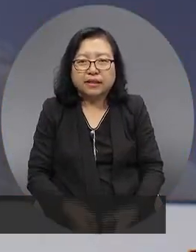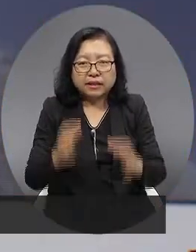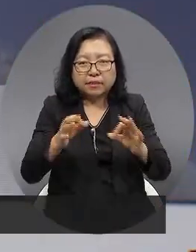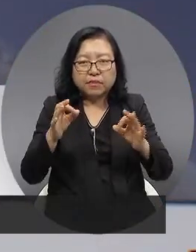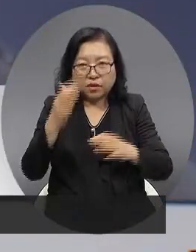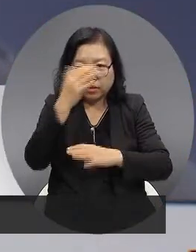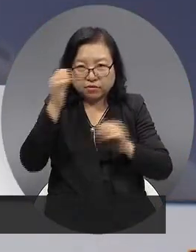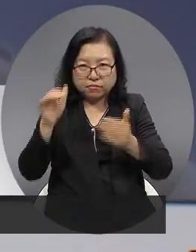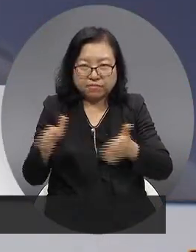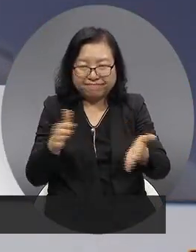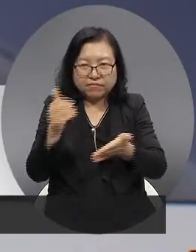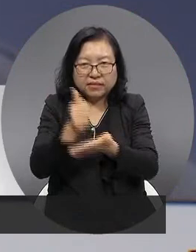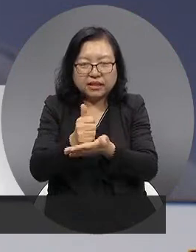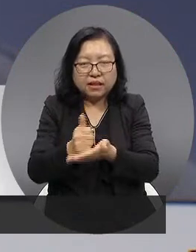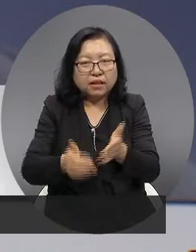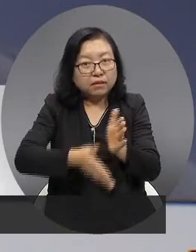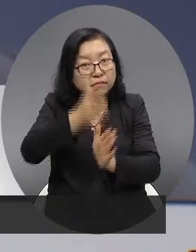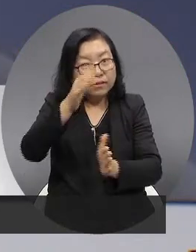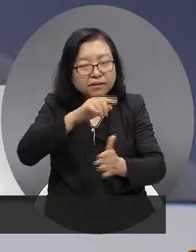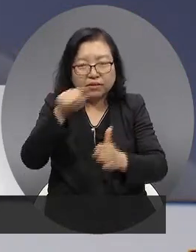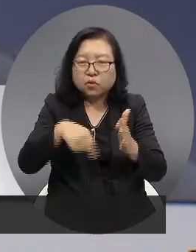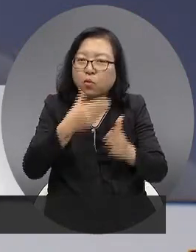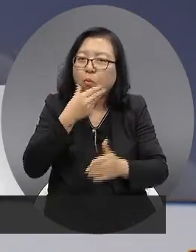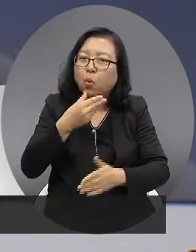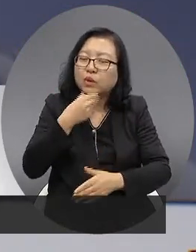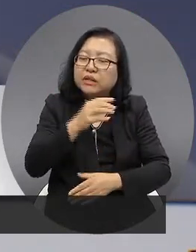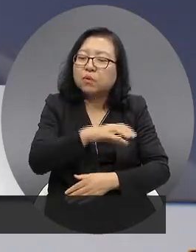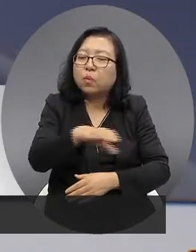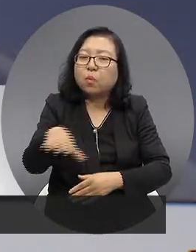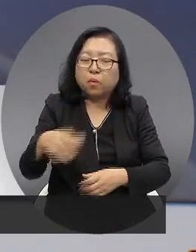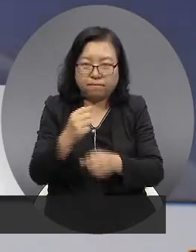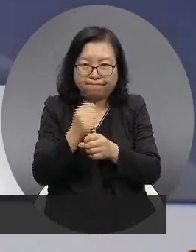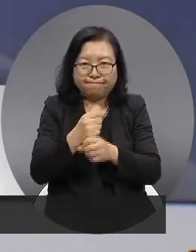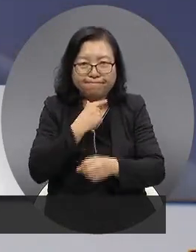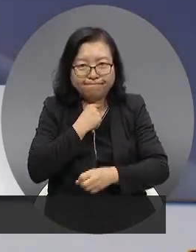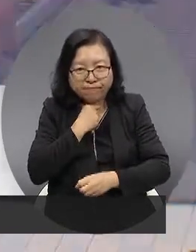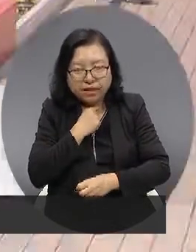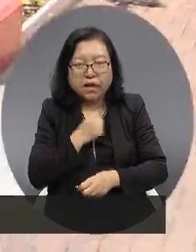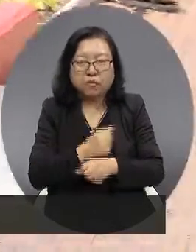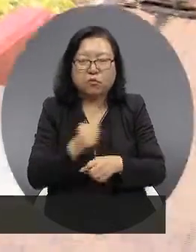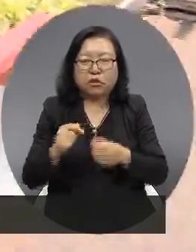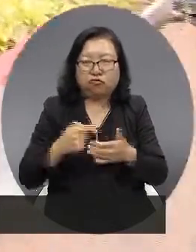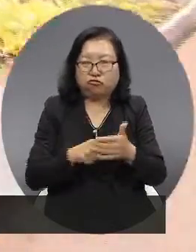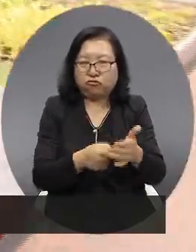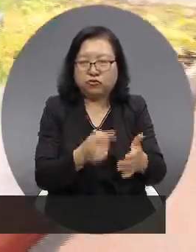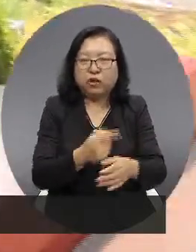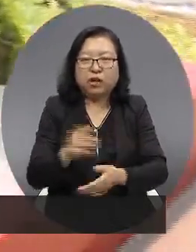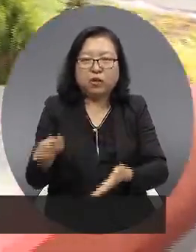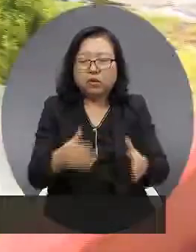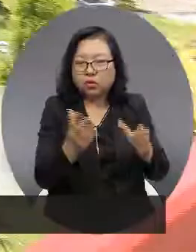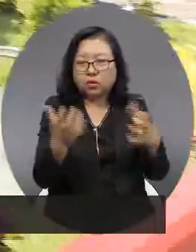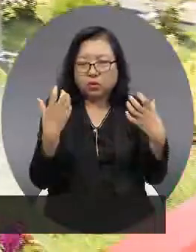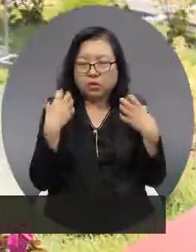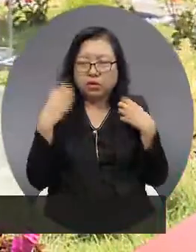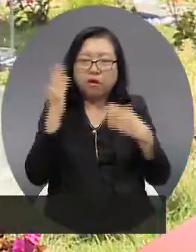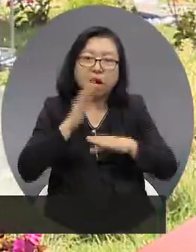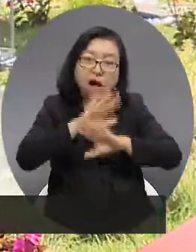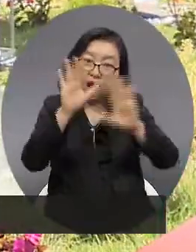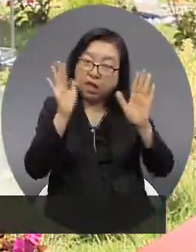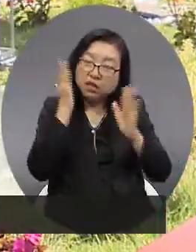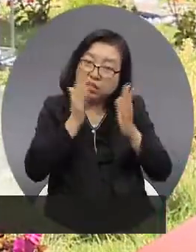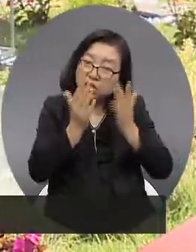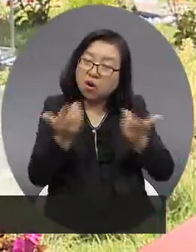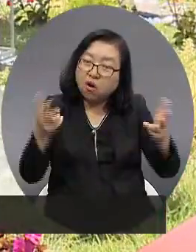김영환 충북지사가 도심 속 녹지 공간을 만들겠다며 추진 중인 도청 하늘정원 1단계 사업이